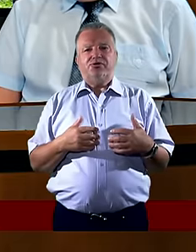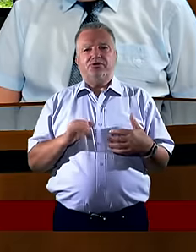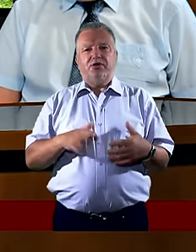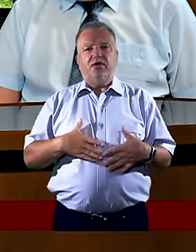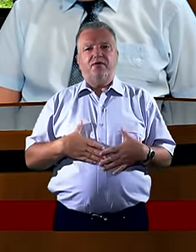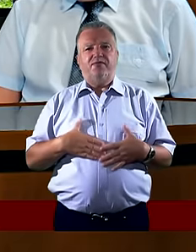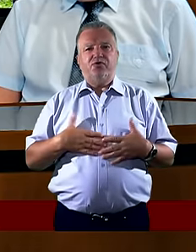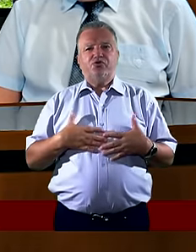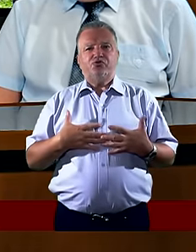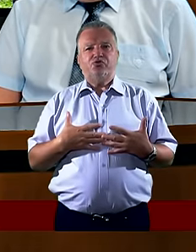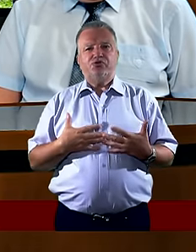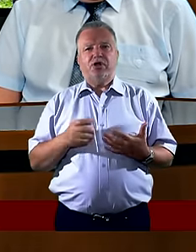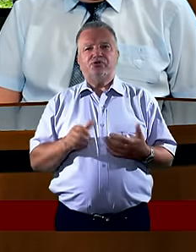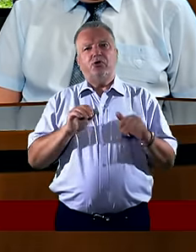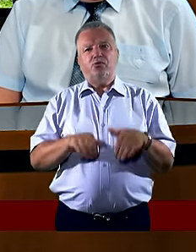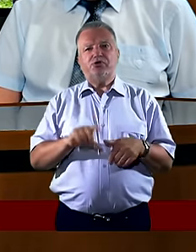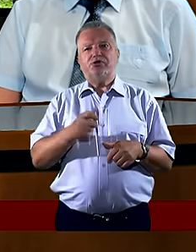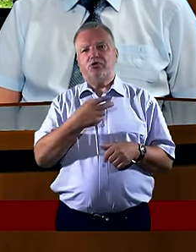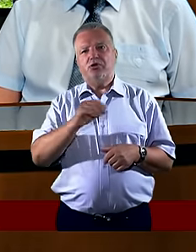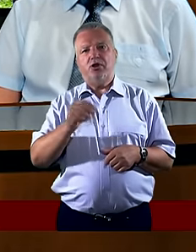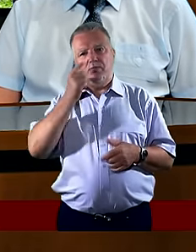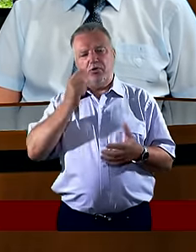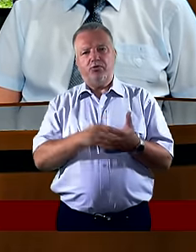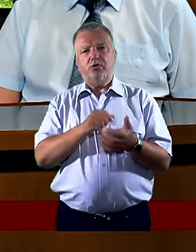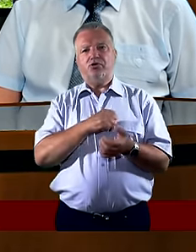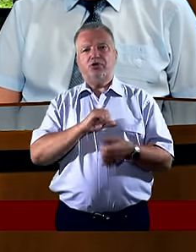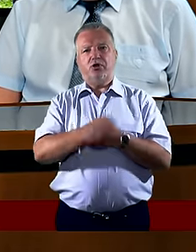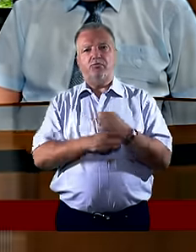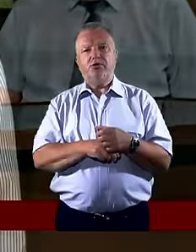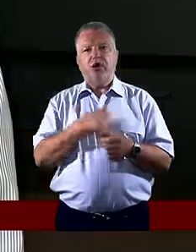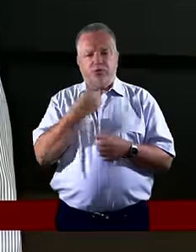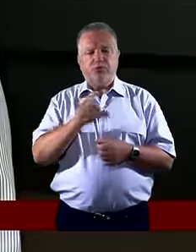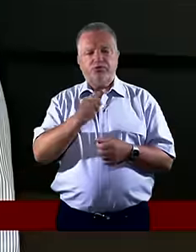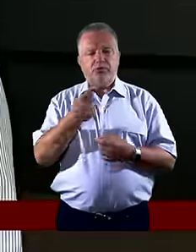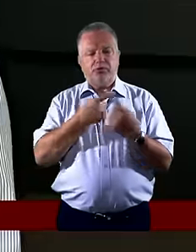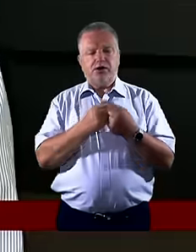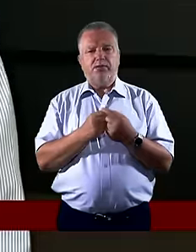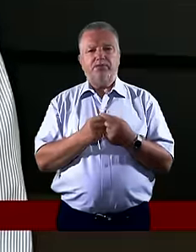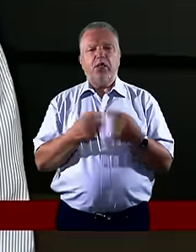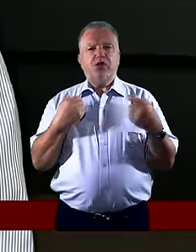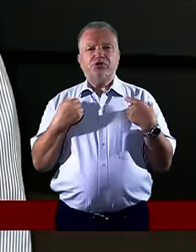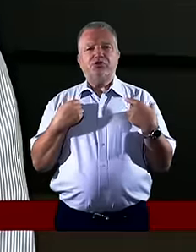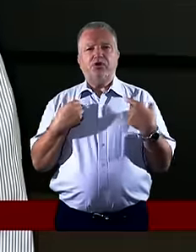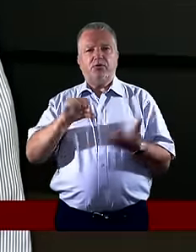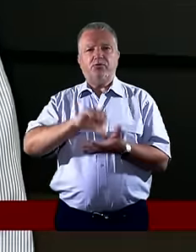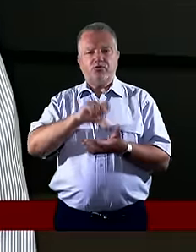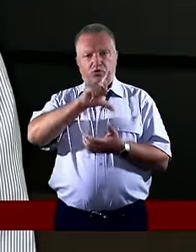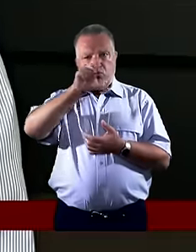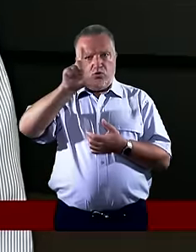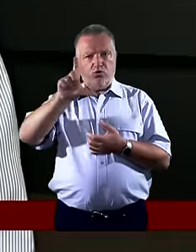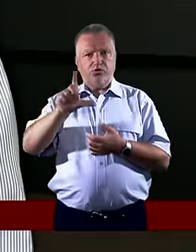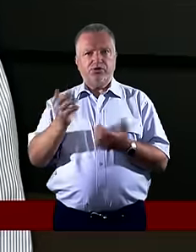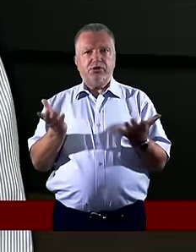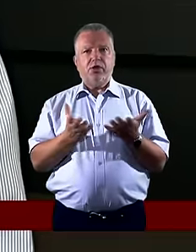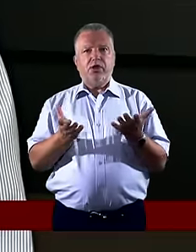wrażliwości i takiego wyczucia tego, co wolno, a czego nie wolno robić. Powiem od razu, co mam na myśli. Zobaczcie, żyjemy w takim